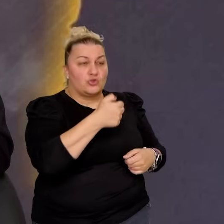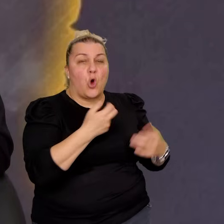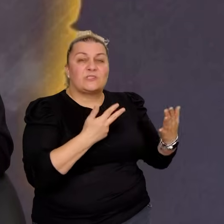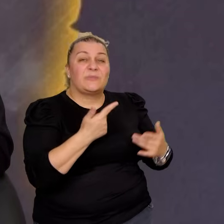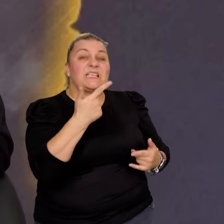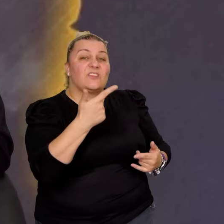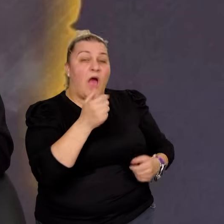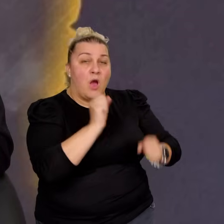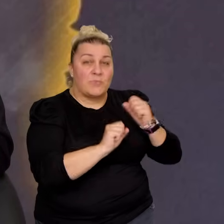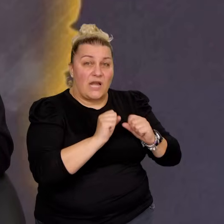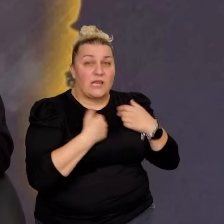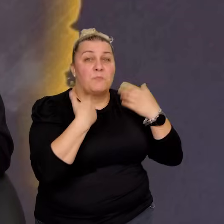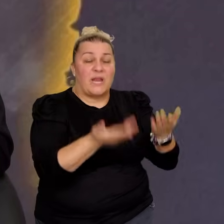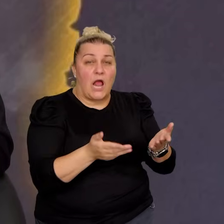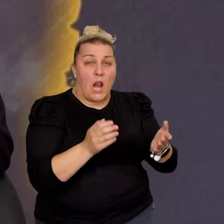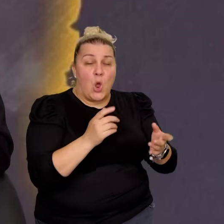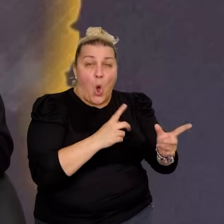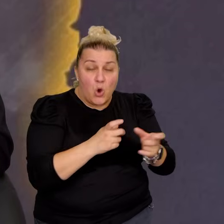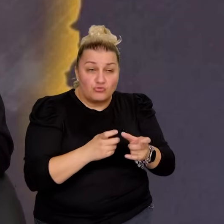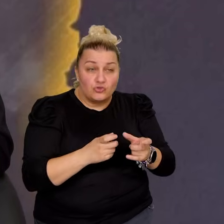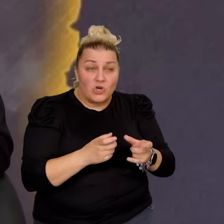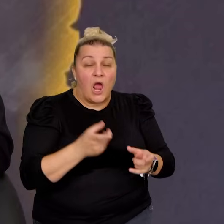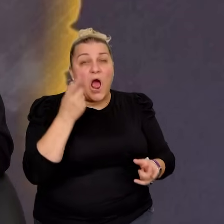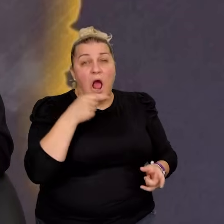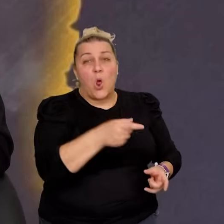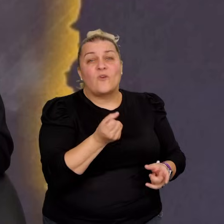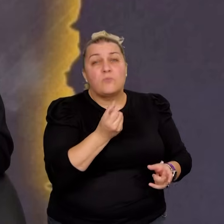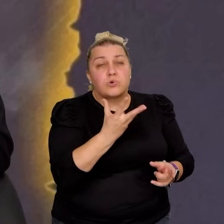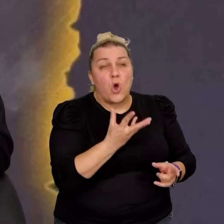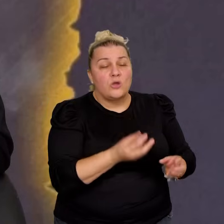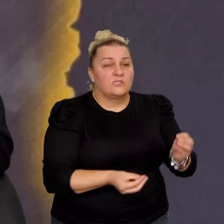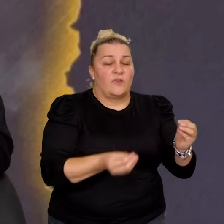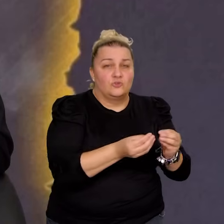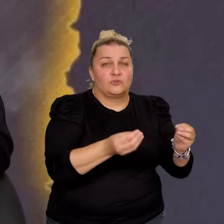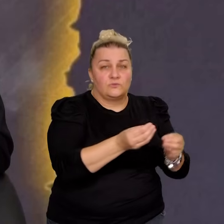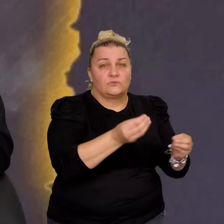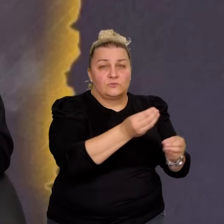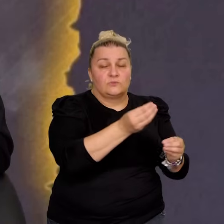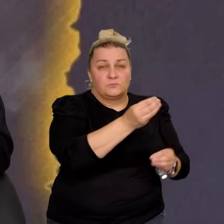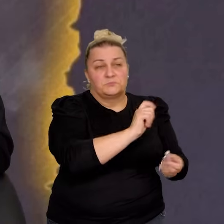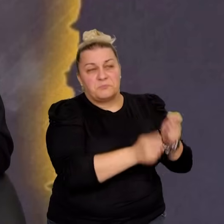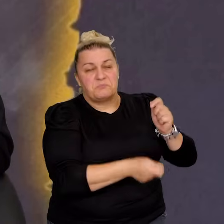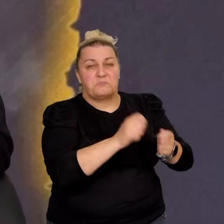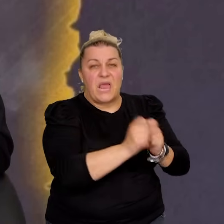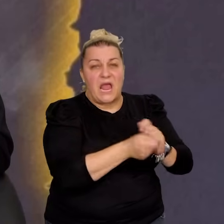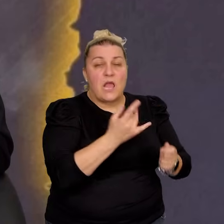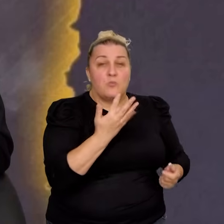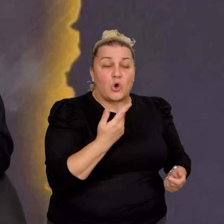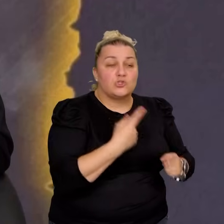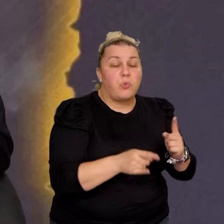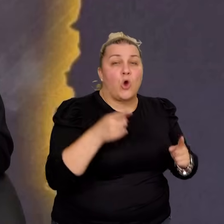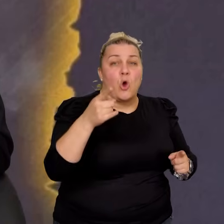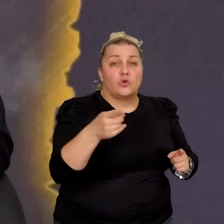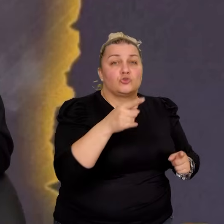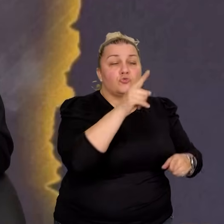182 koji smo se predali sa oružjem, ali međutim ta brojka se iz sata u sat, iz dana u dan mijenjala, jer oni